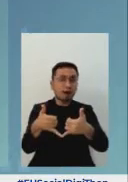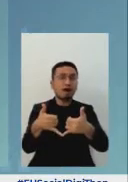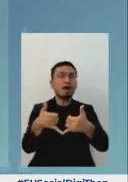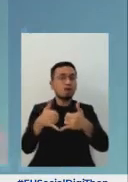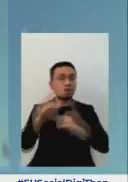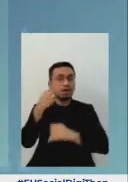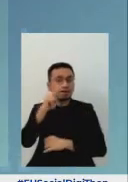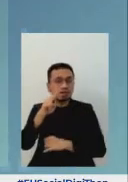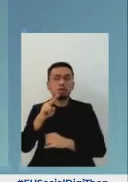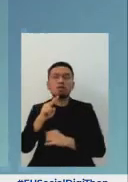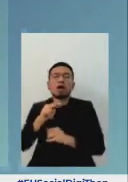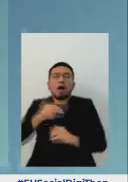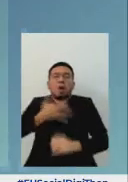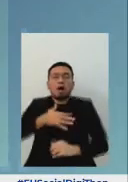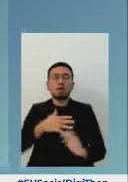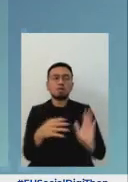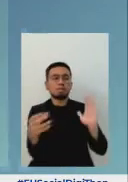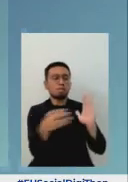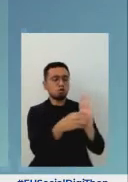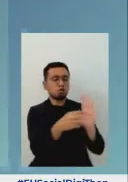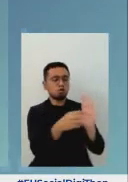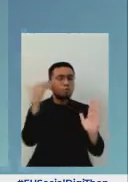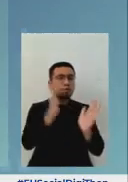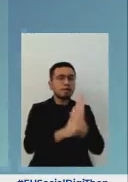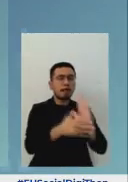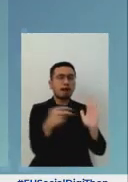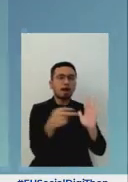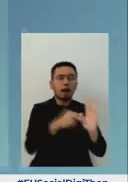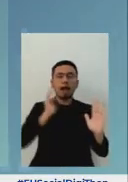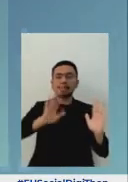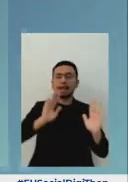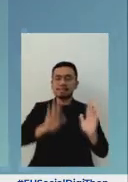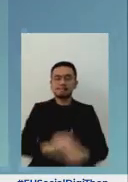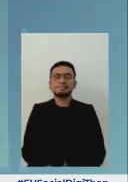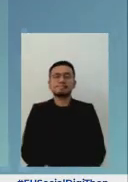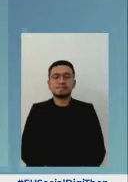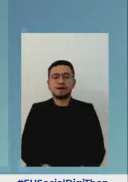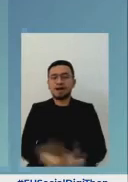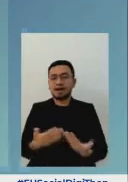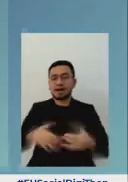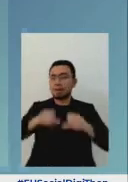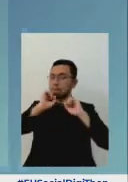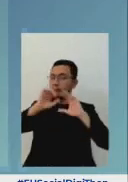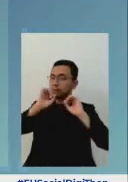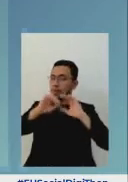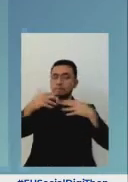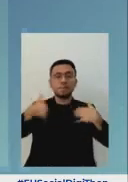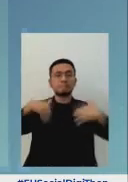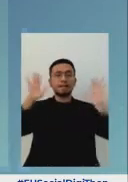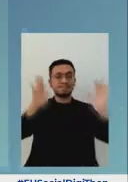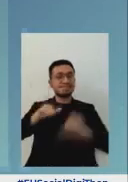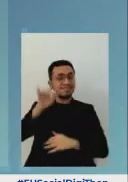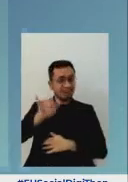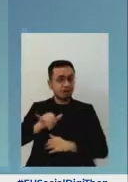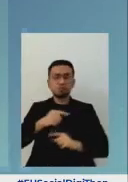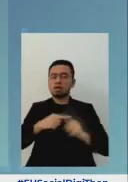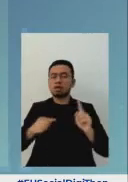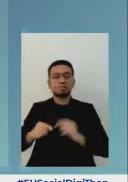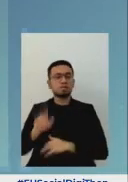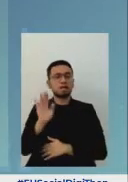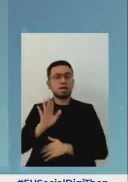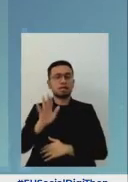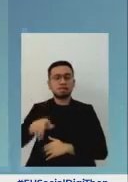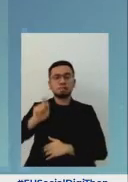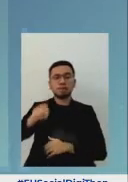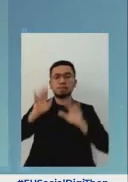terlebih dahulu di dunia digital. Memang ada kebebasan dalam bersuara dalam sosial media kita, tapi perlu untuk bijak menggunakan sosial